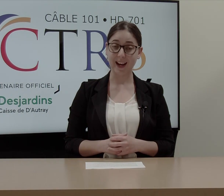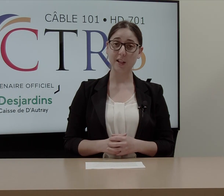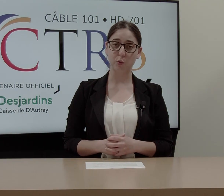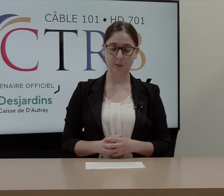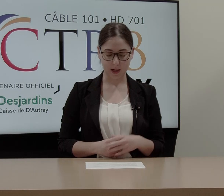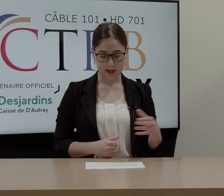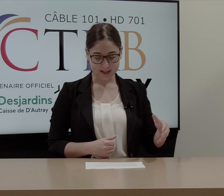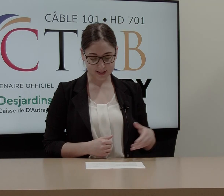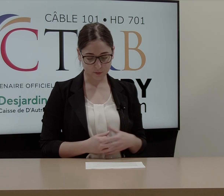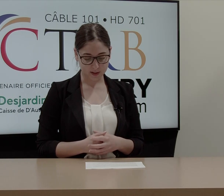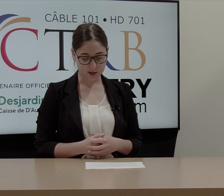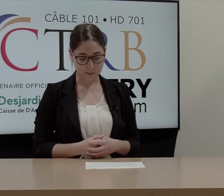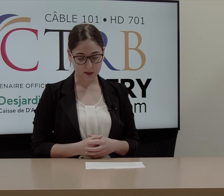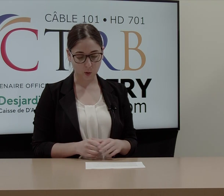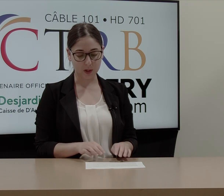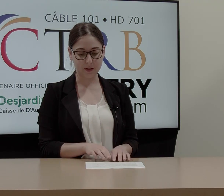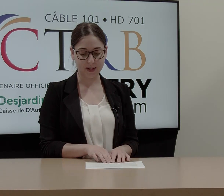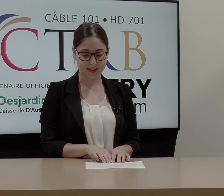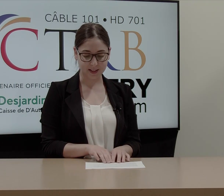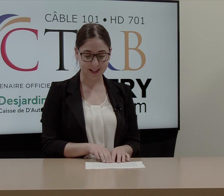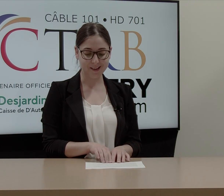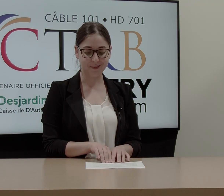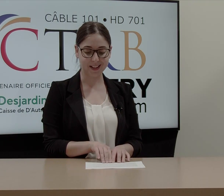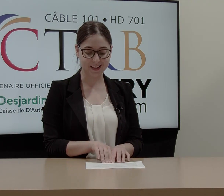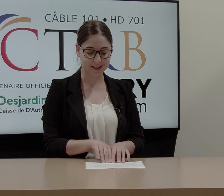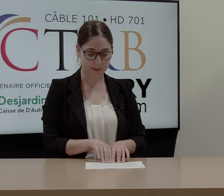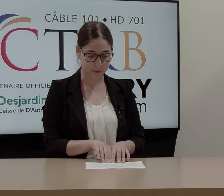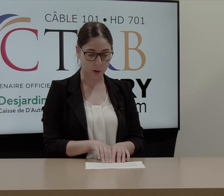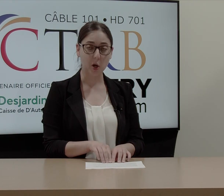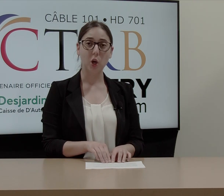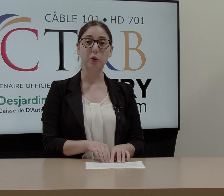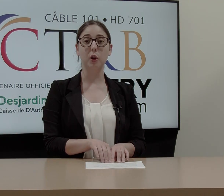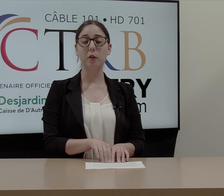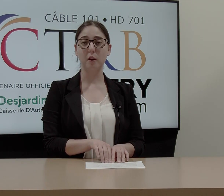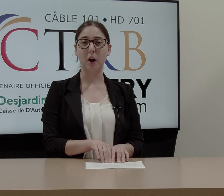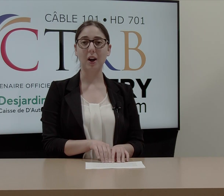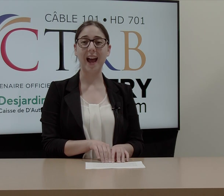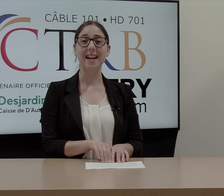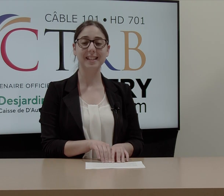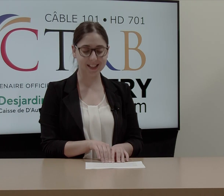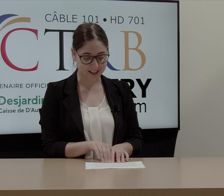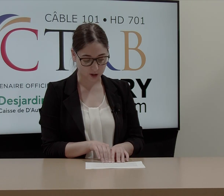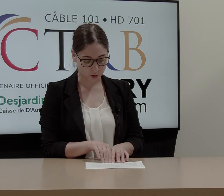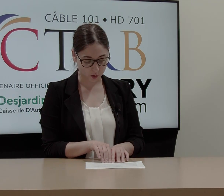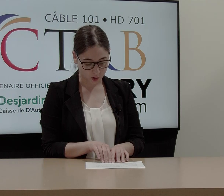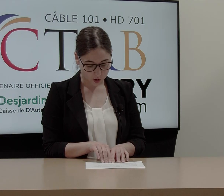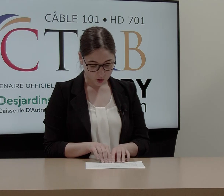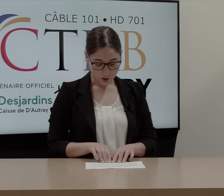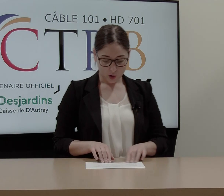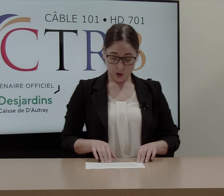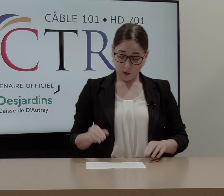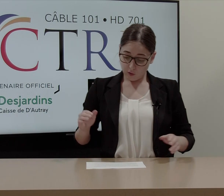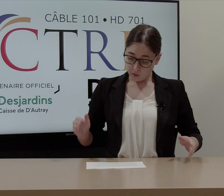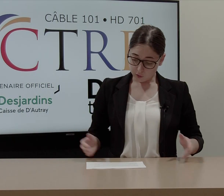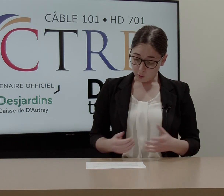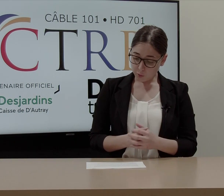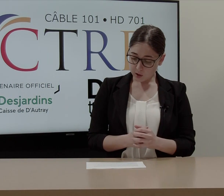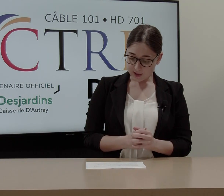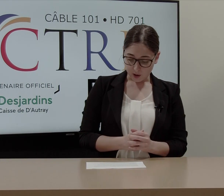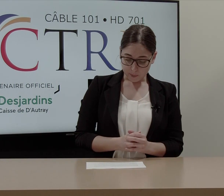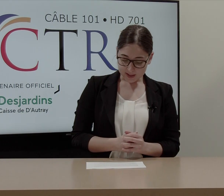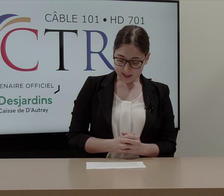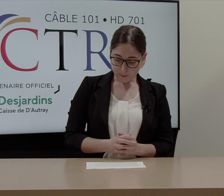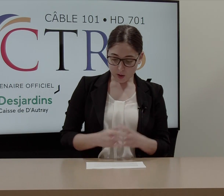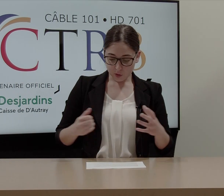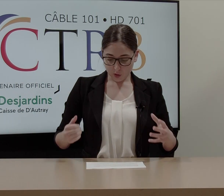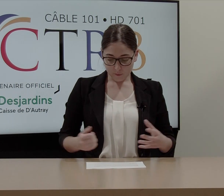portes gratuitement cette fin de semaine, donc les 25 et 26 septembre, de 9h à 17h. Donc, il